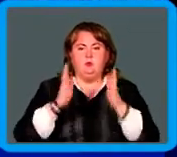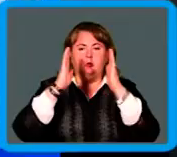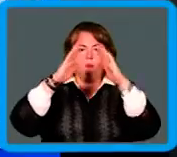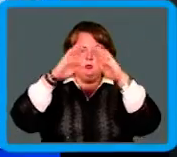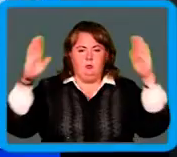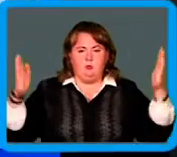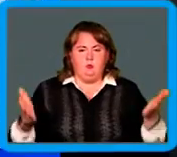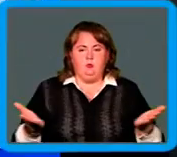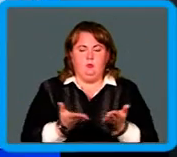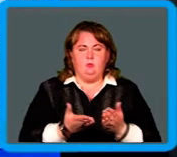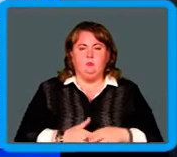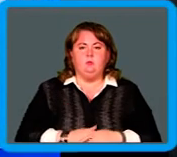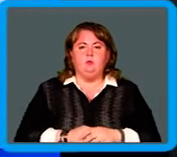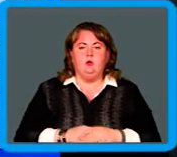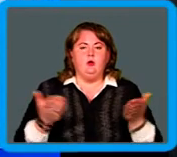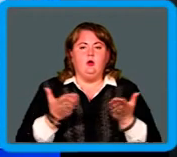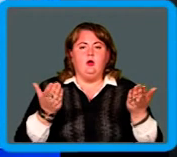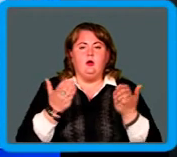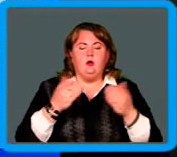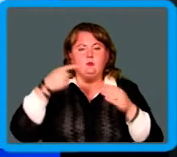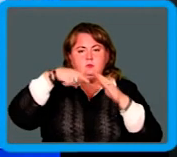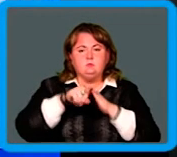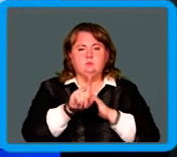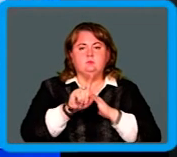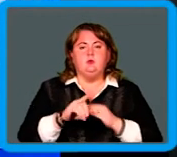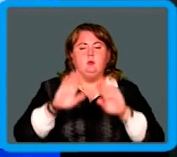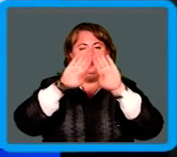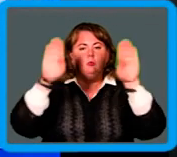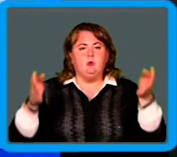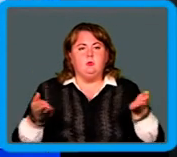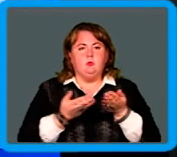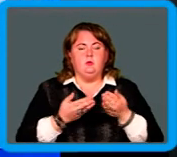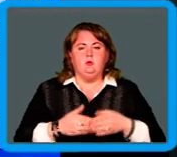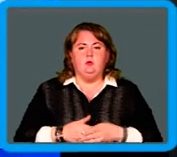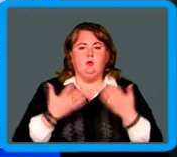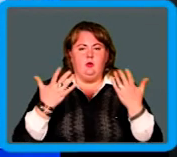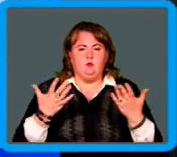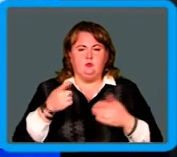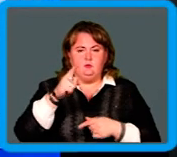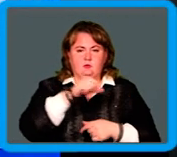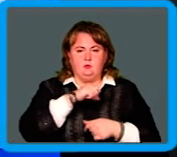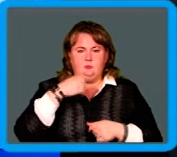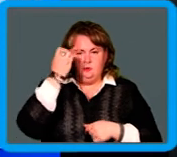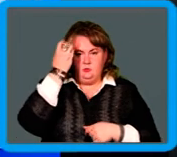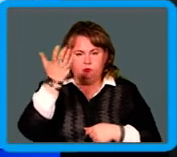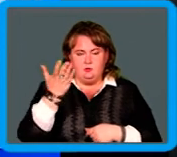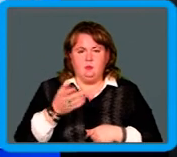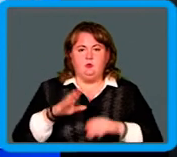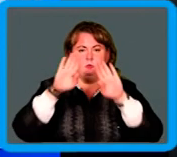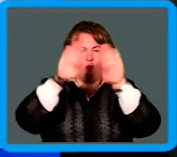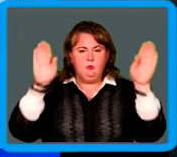какими свойствами ребята обладает прямоугольник конечно вы их помните у прямоугольника все углы прямые